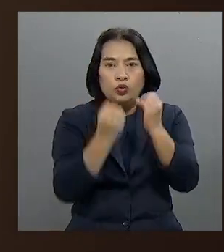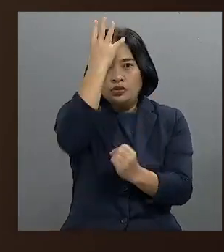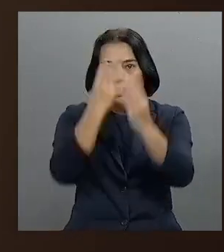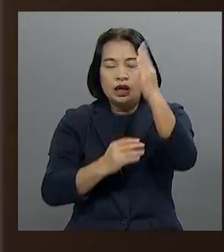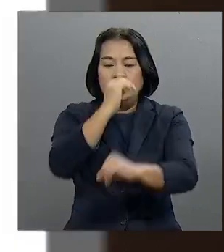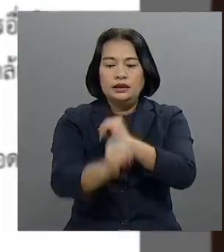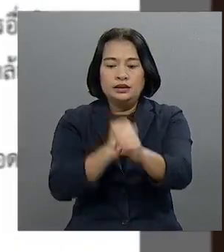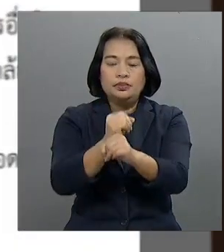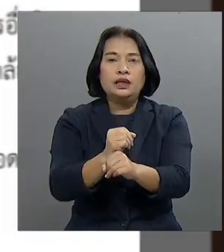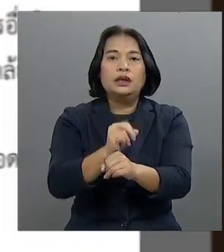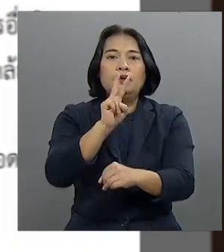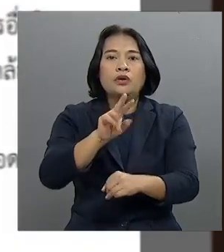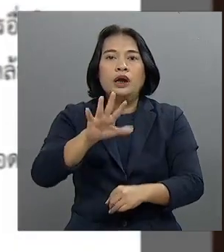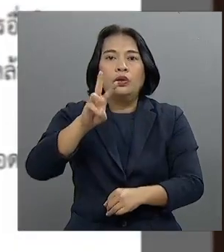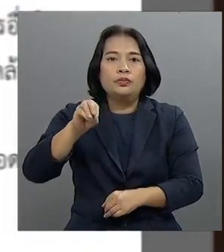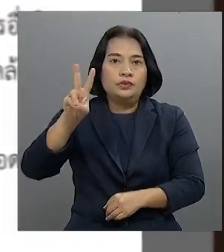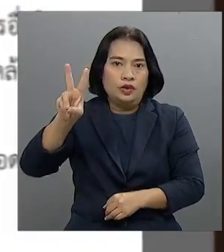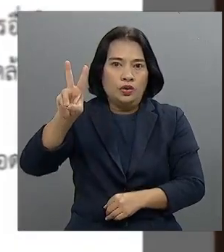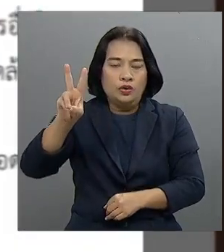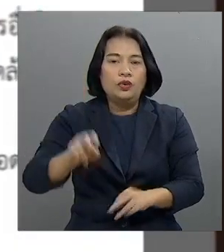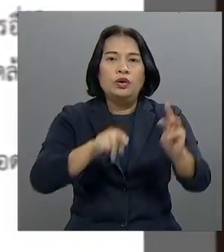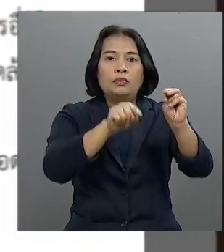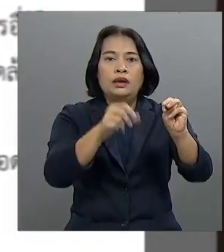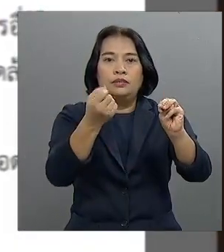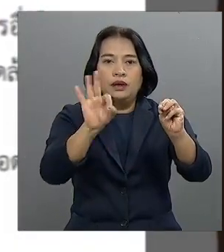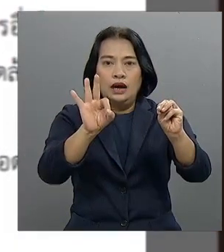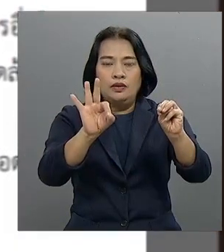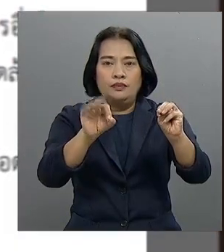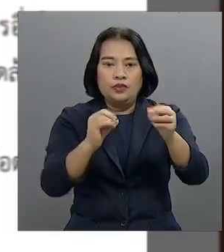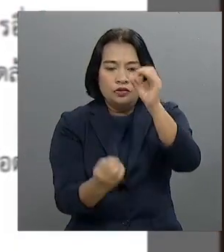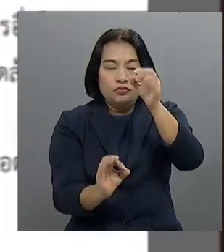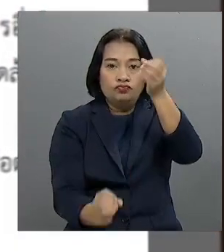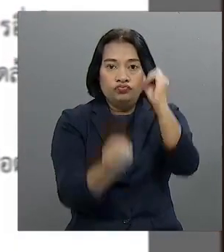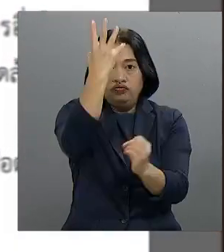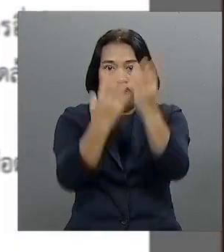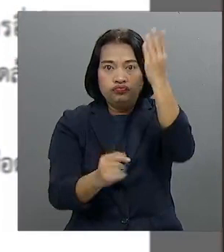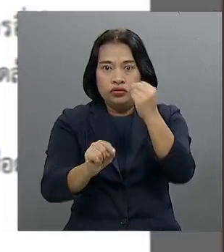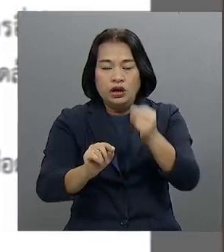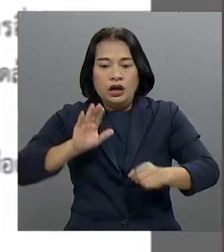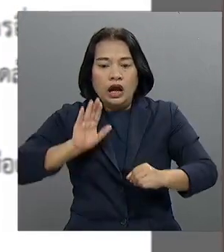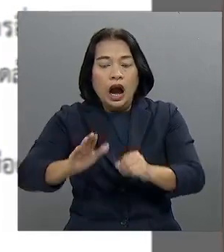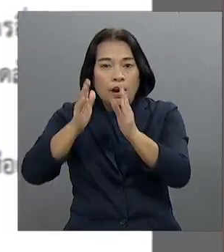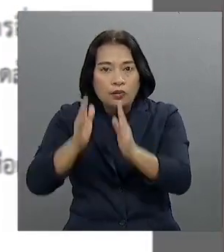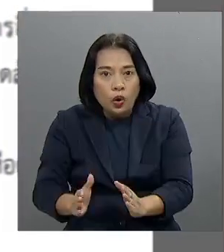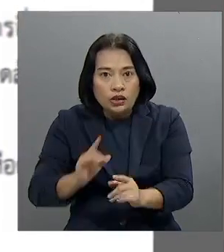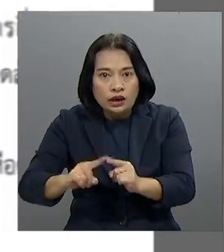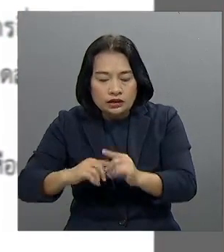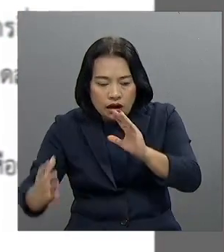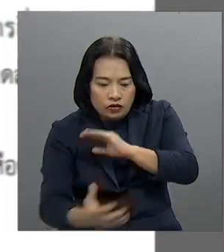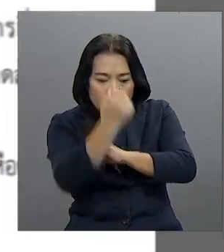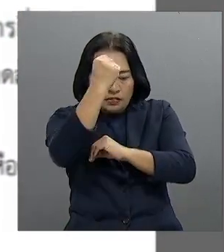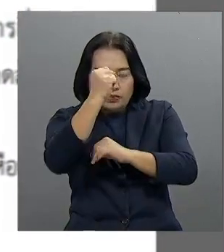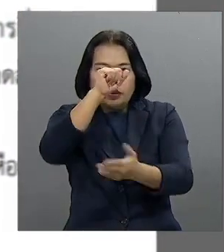62 มาตราภายในอุธยาณแห่ชาติ ห้ามีให้บุคคลใดยึกถือ หือครอบครองที่ดิน